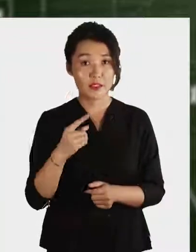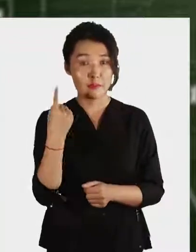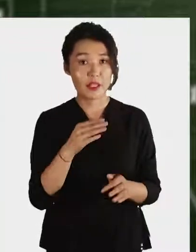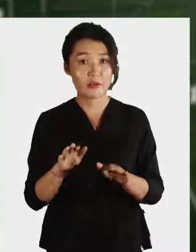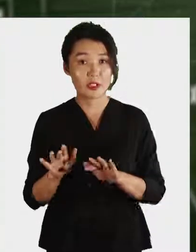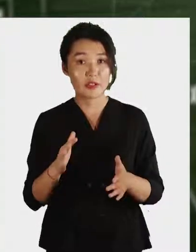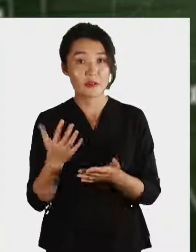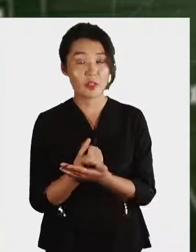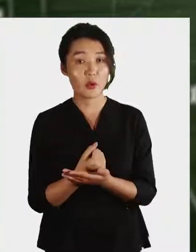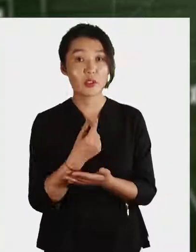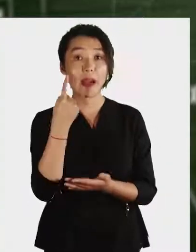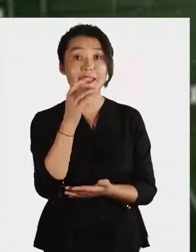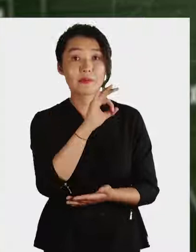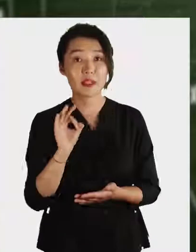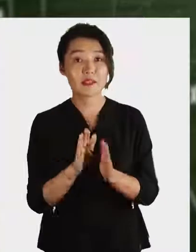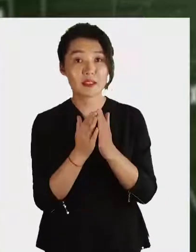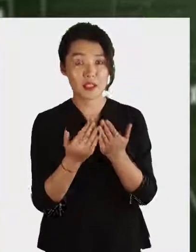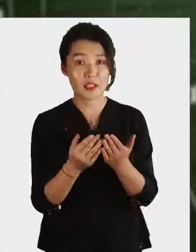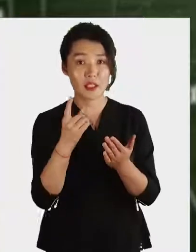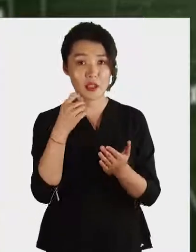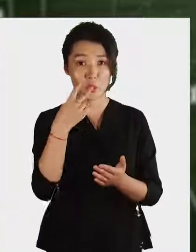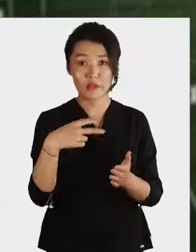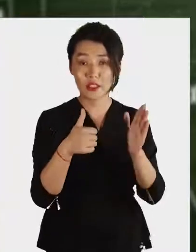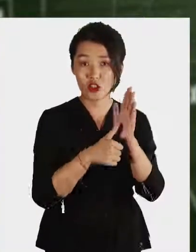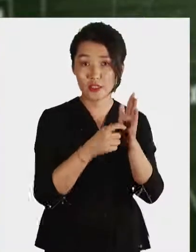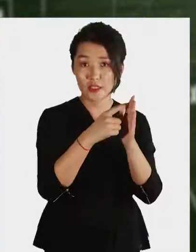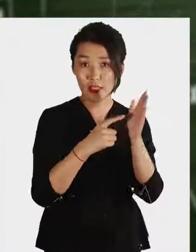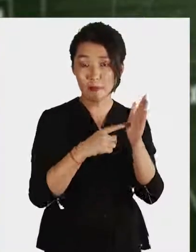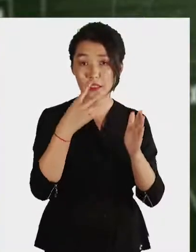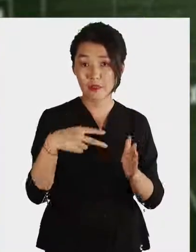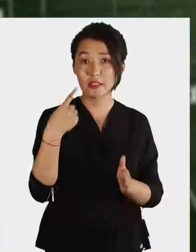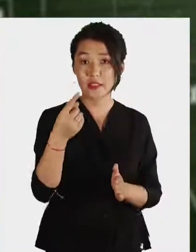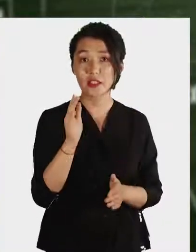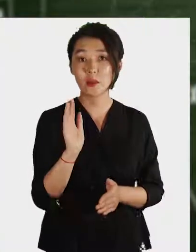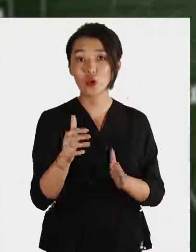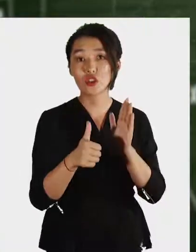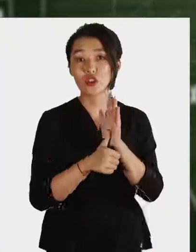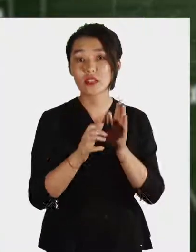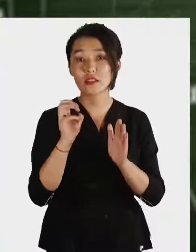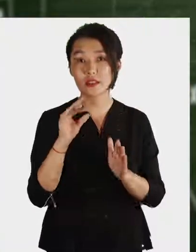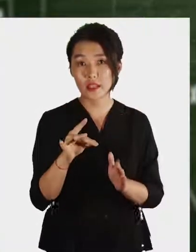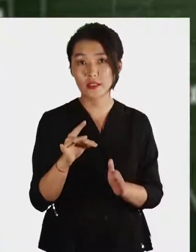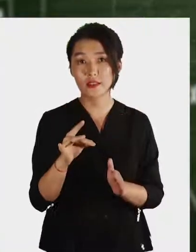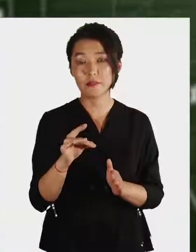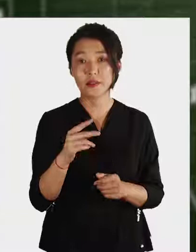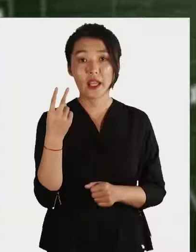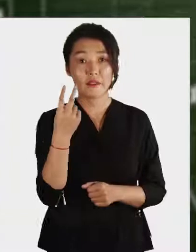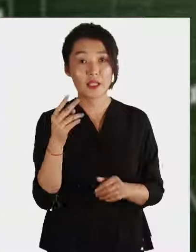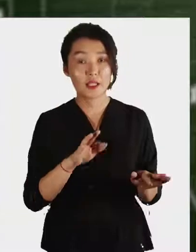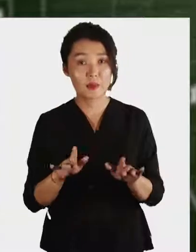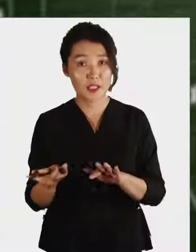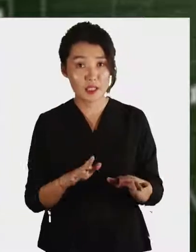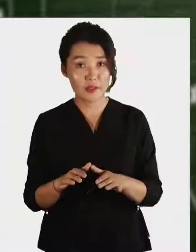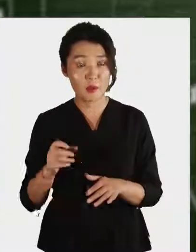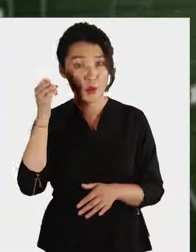находим 1% книги. 126 делим на 21 – будет 6 страниц. И вторым действием